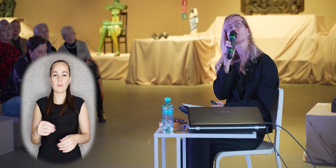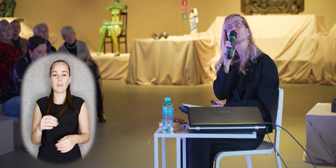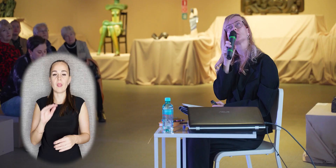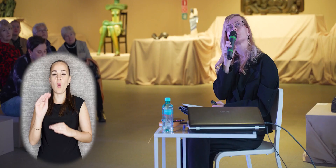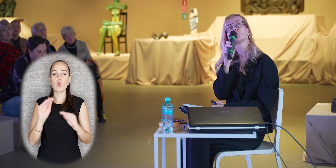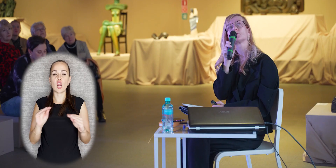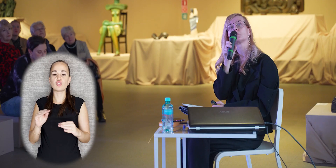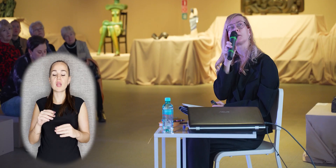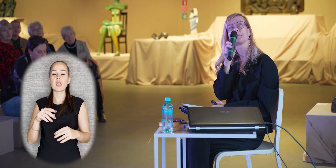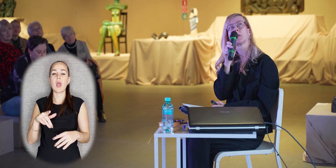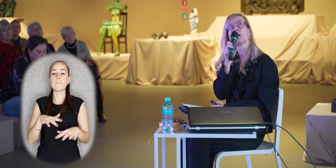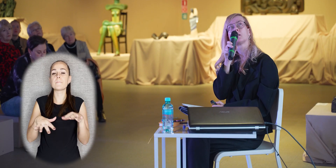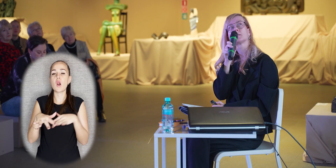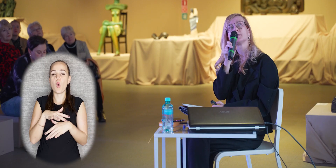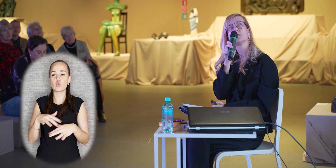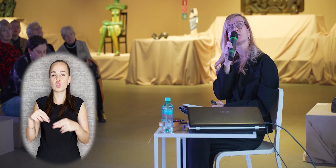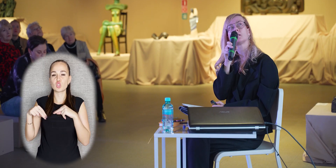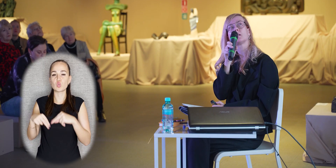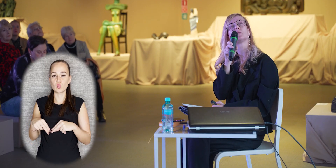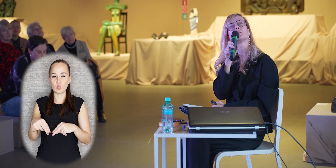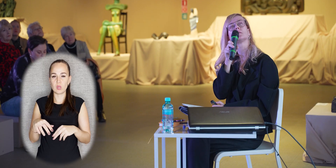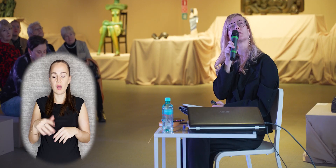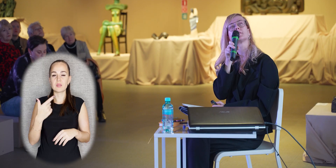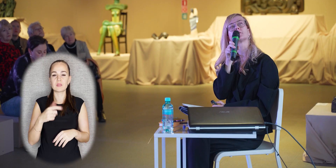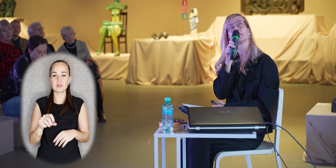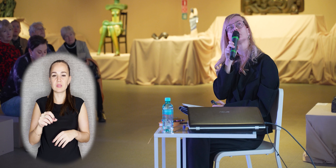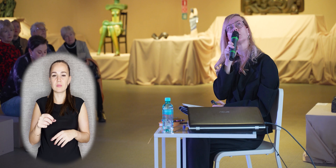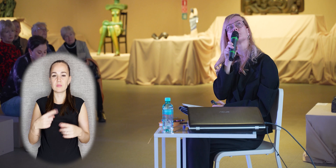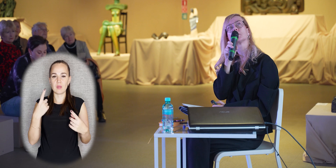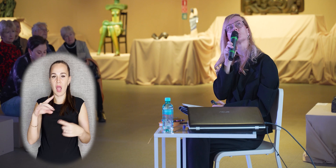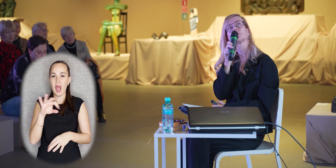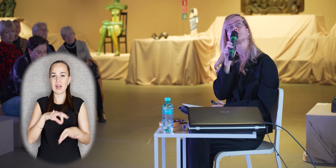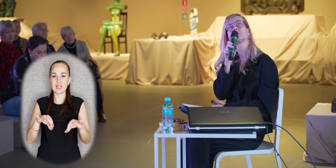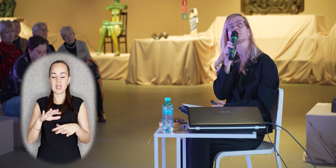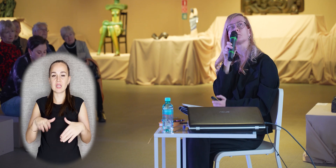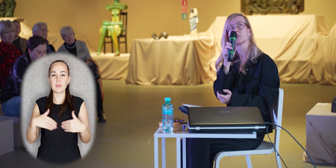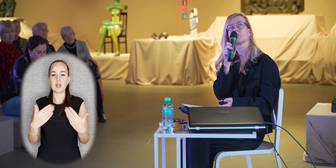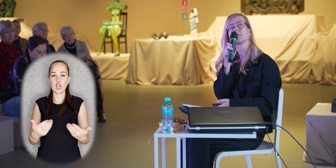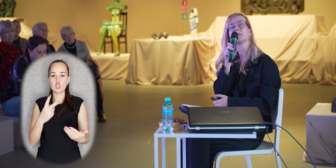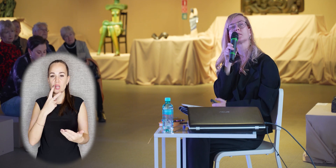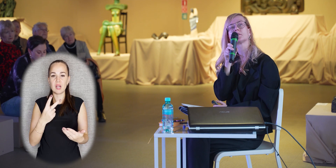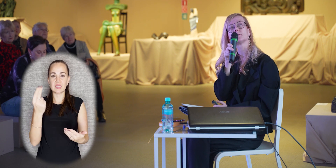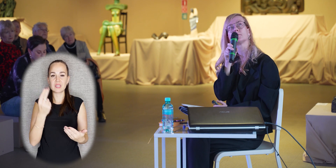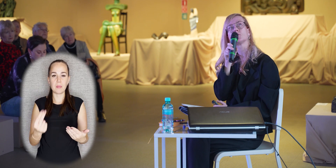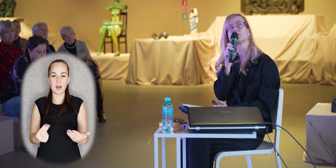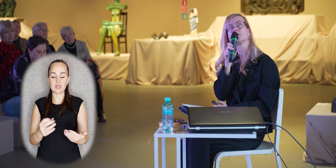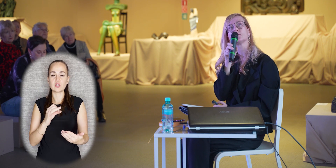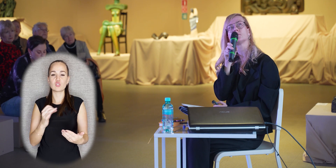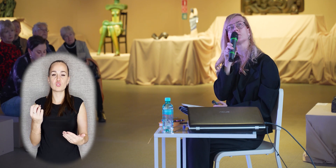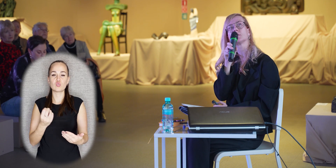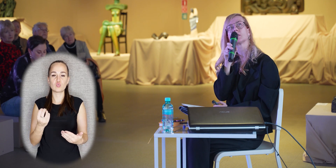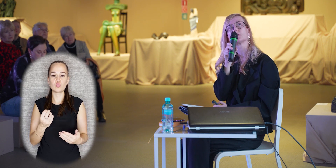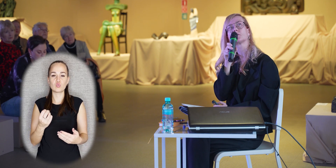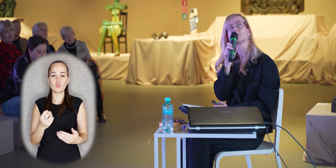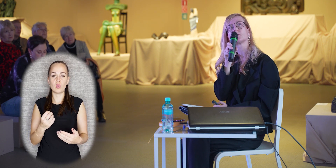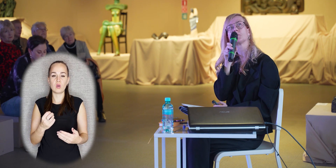это украшение площади труда, где архитектор Лангбард предложил изобразить еще и